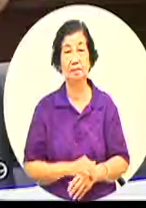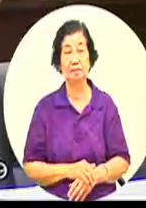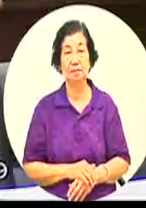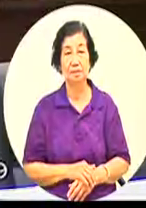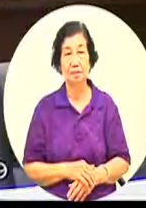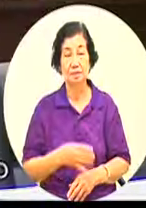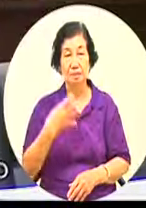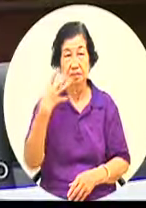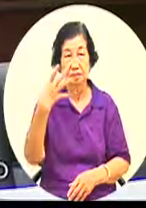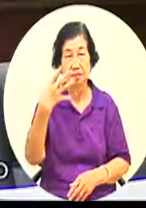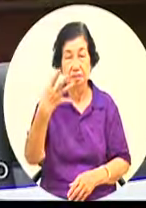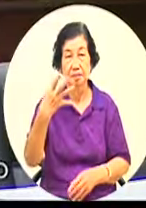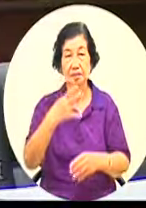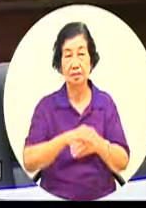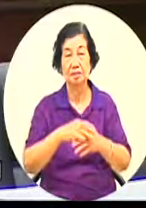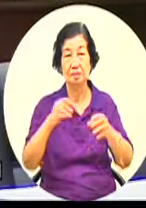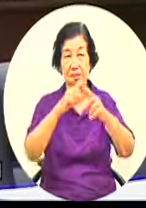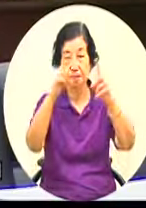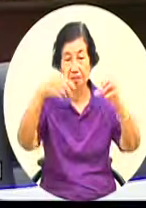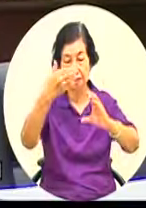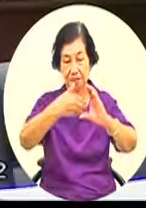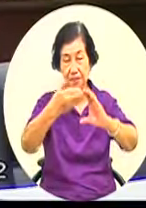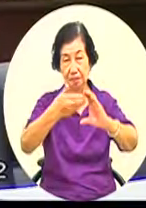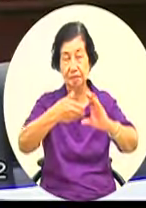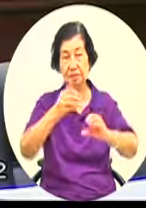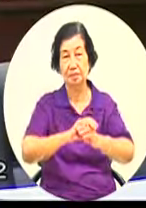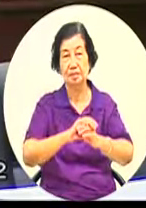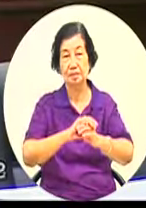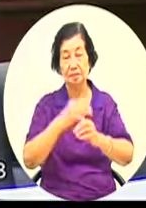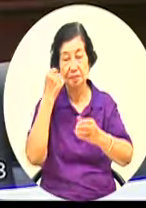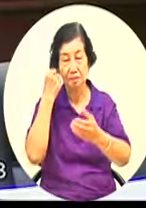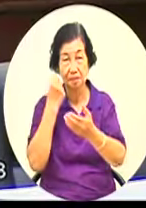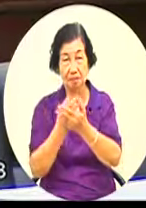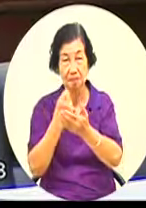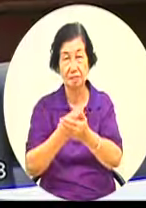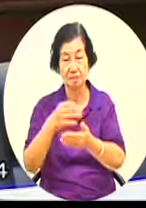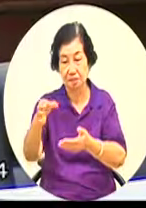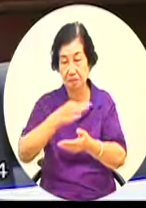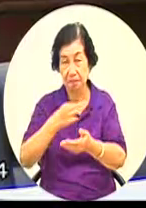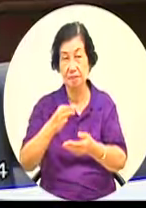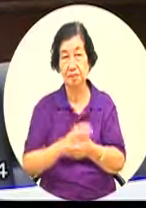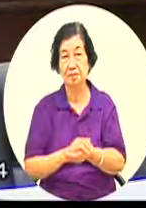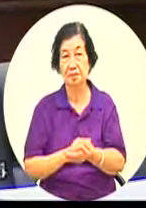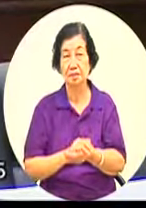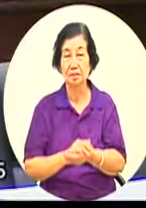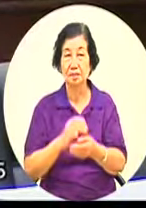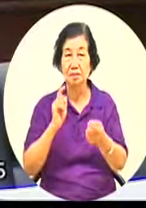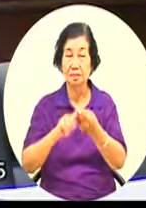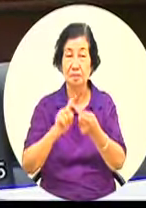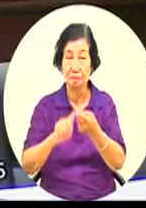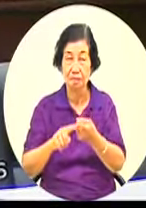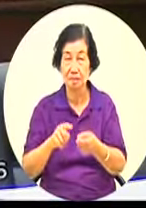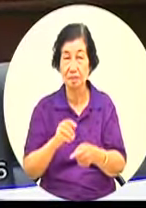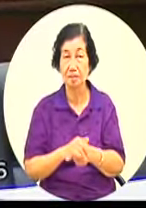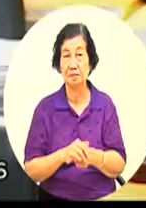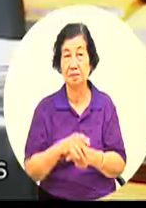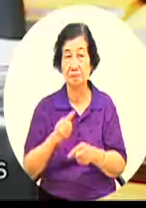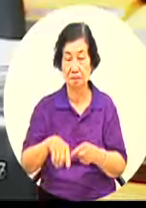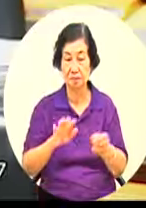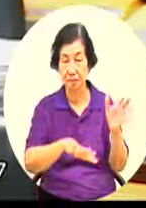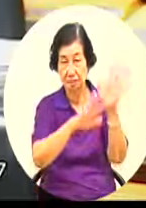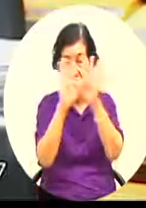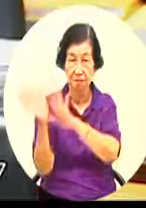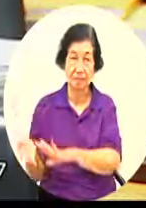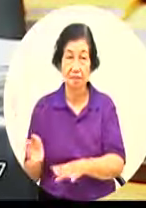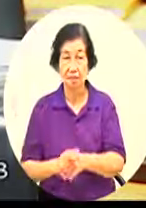四台的收费到底合不合理，那以现在的景气或现在很多的业者